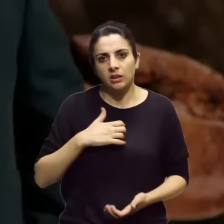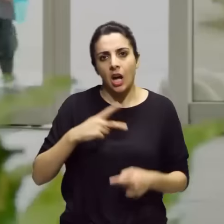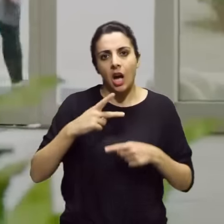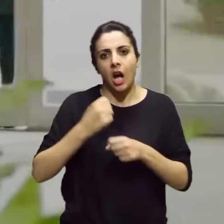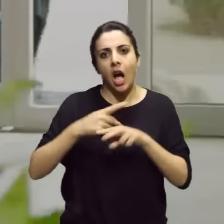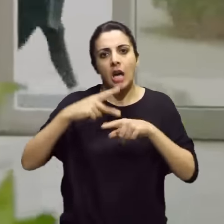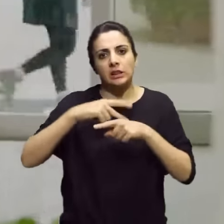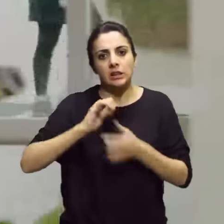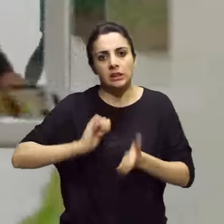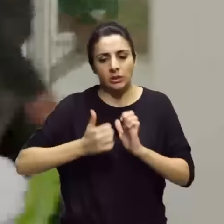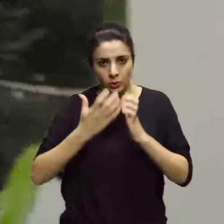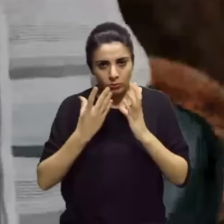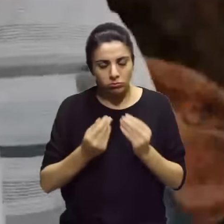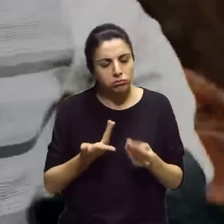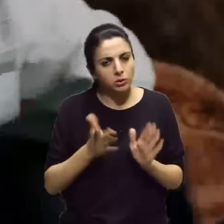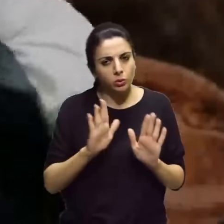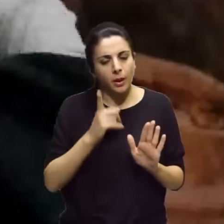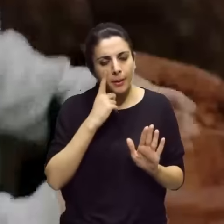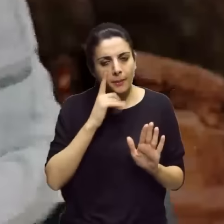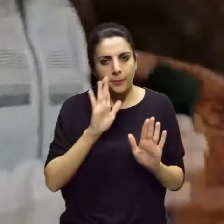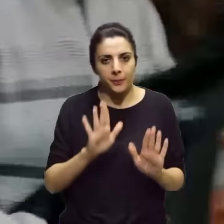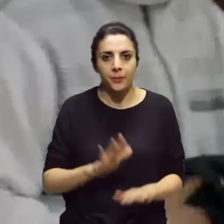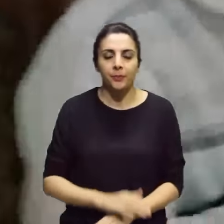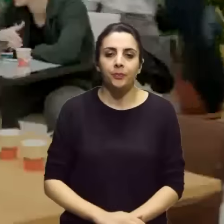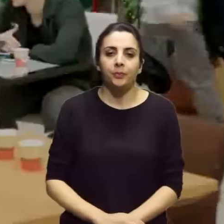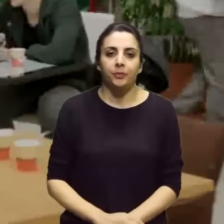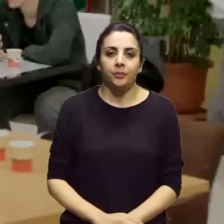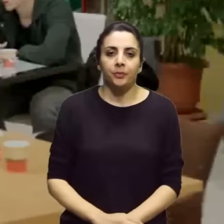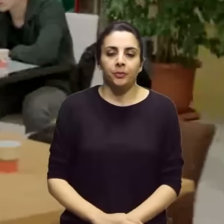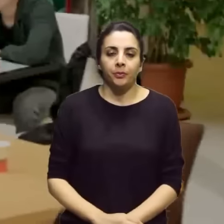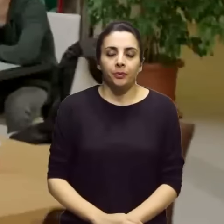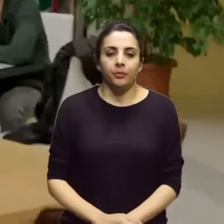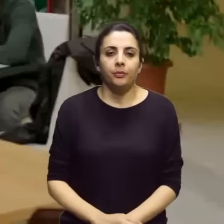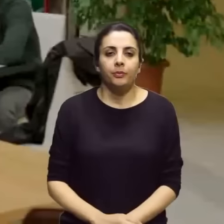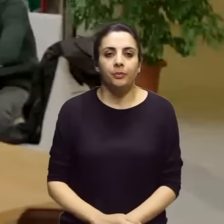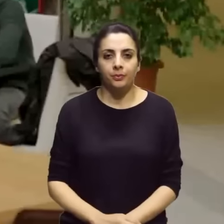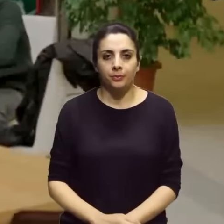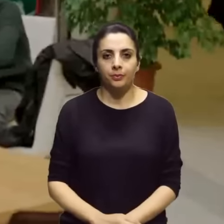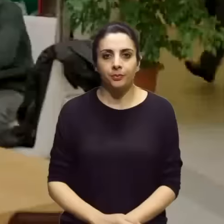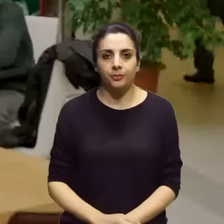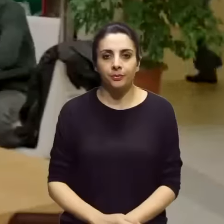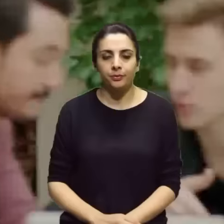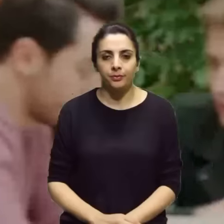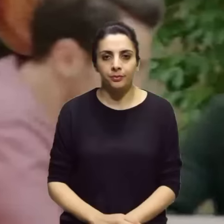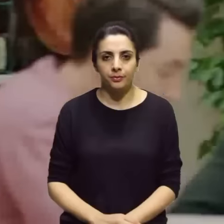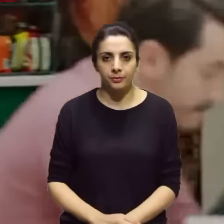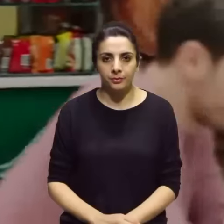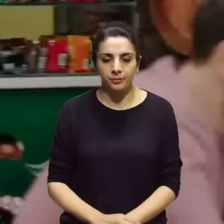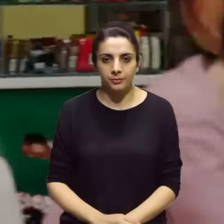bunda. Dur bakalım. Haluk montunu çıkarıp Edip'in yanına geçti.